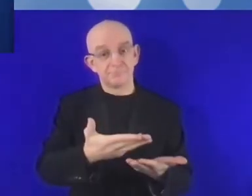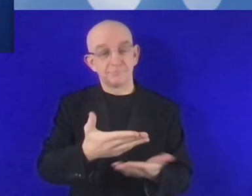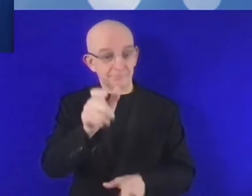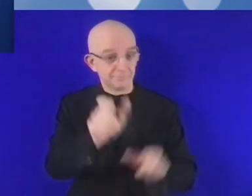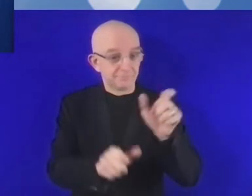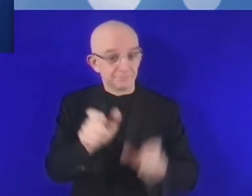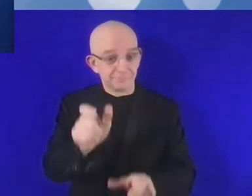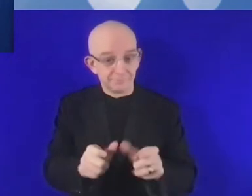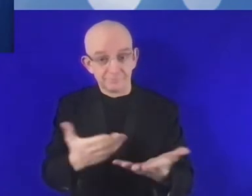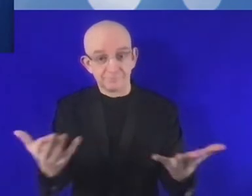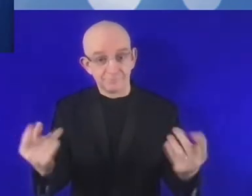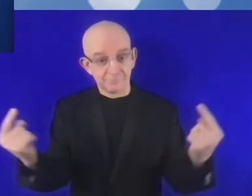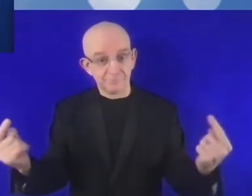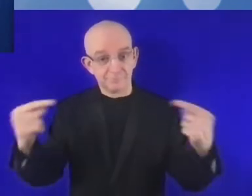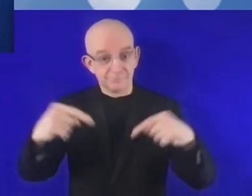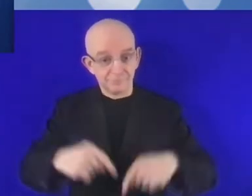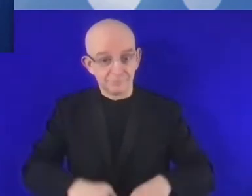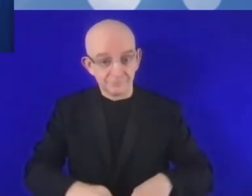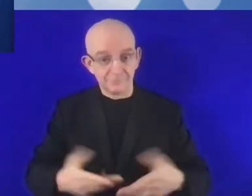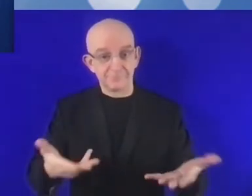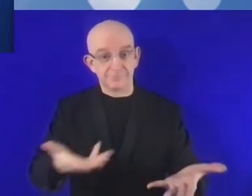أيها السادة الحضور،